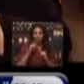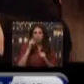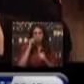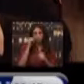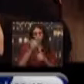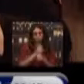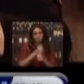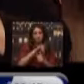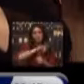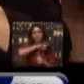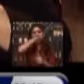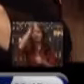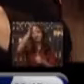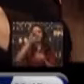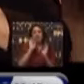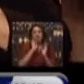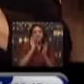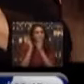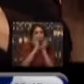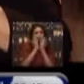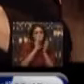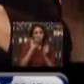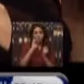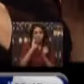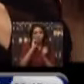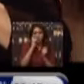وجوزي كان عايز يسافر يكمل دراسة برا،